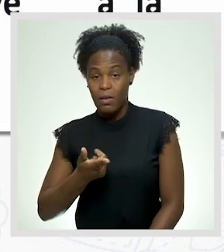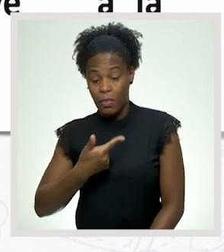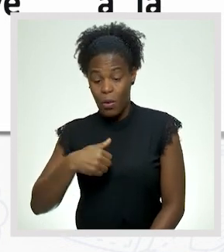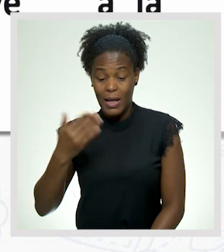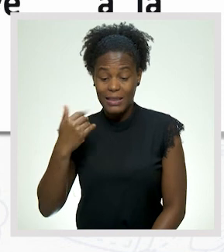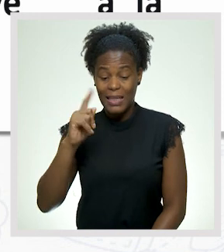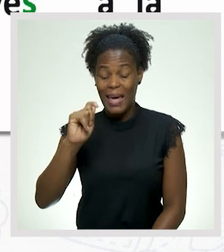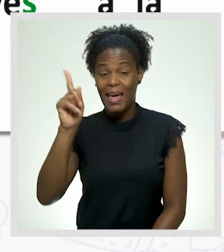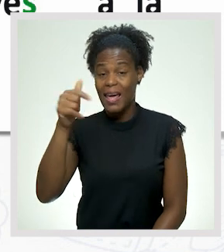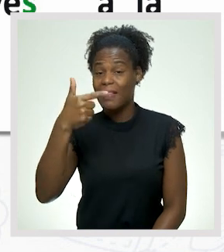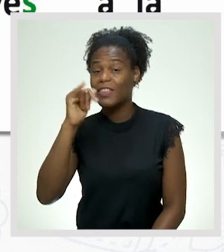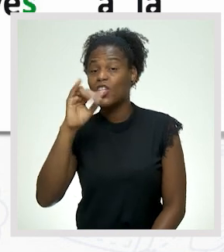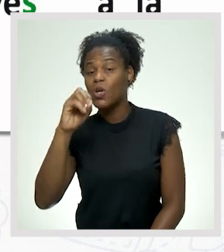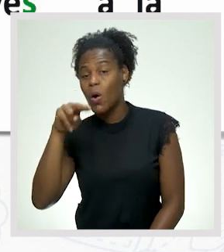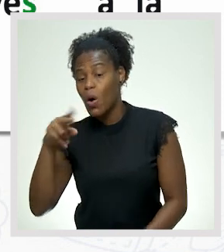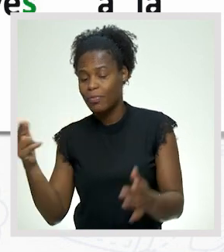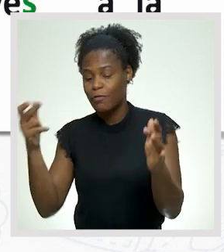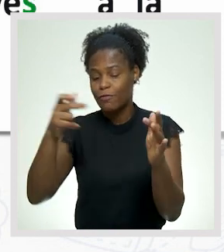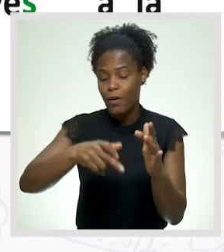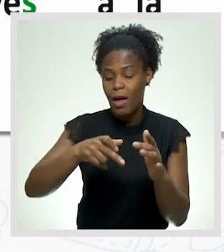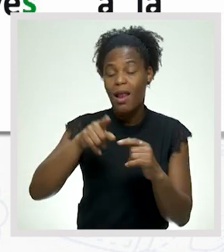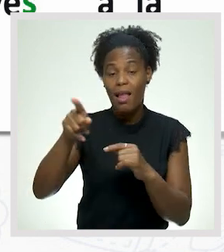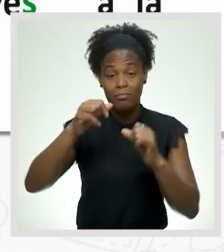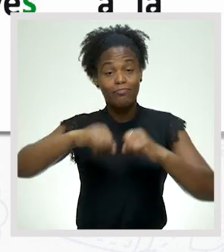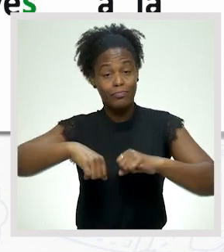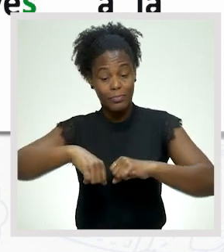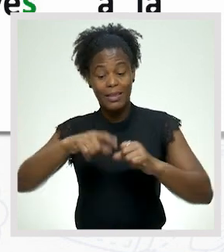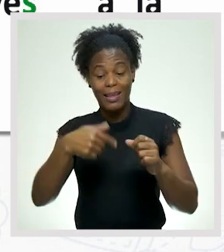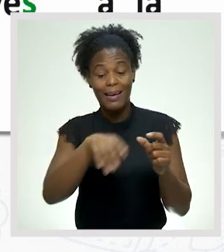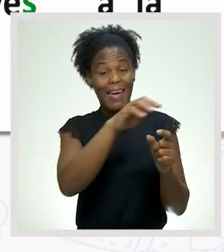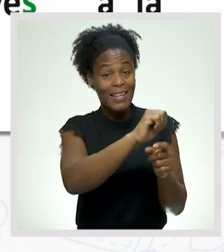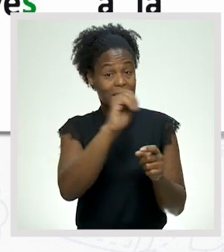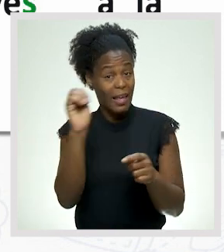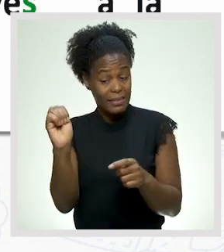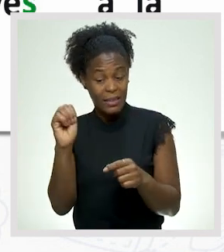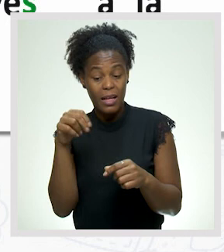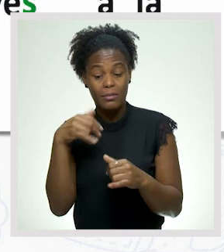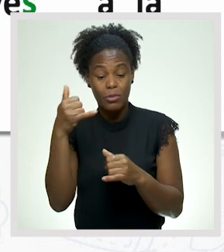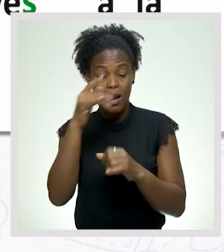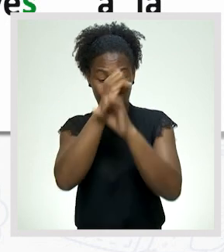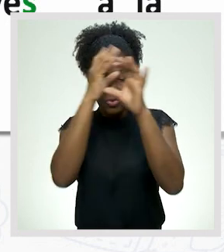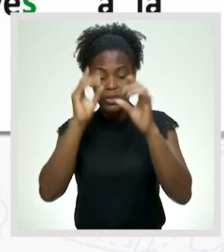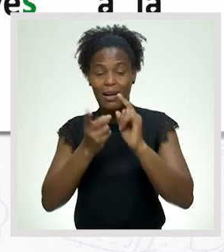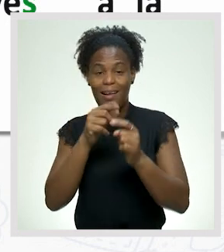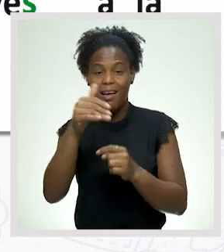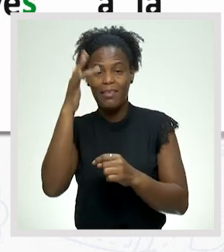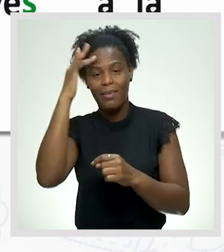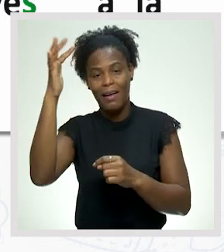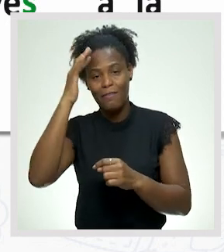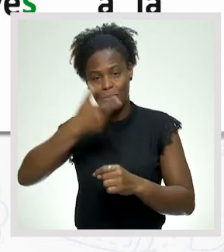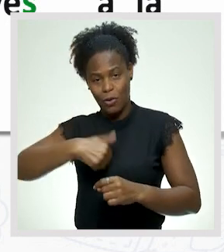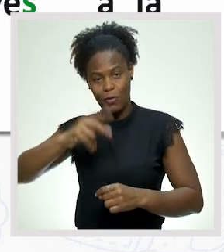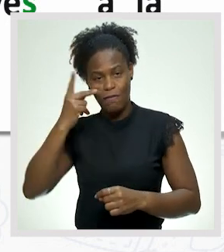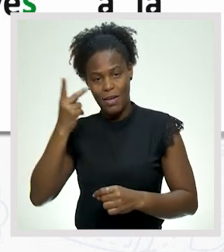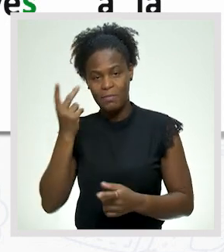étions arrivés, là on fait l'accord, à la conclusion que c'était le rêve de notre